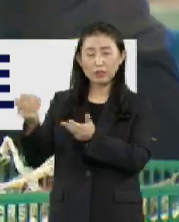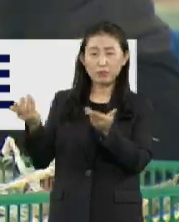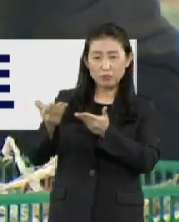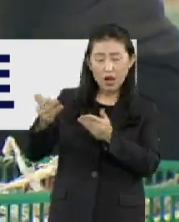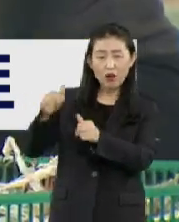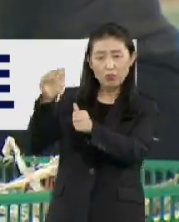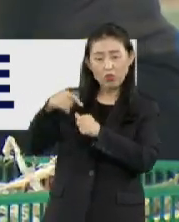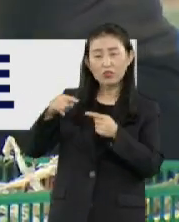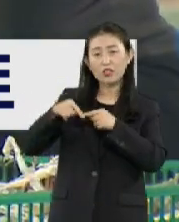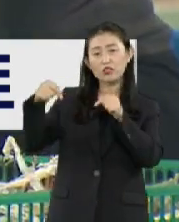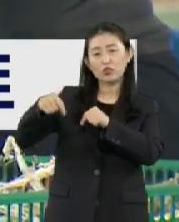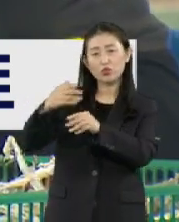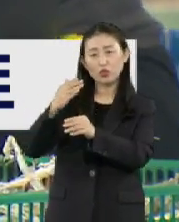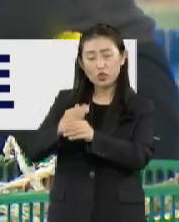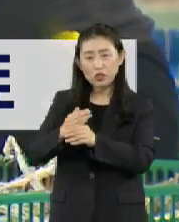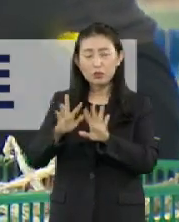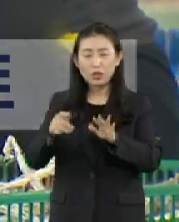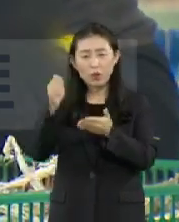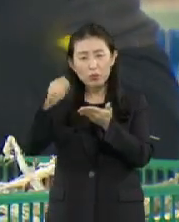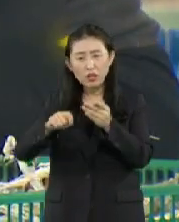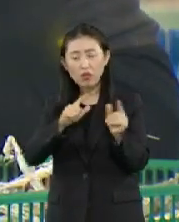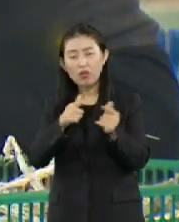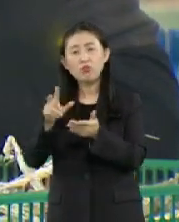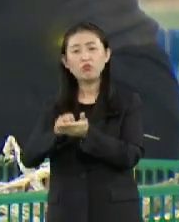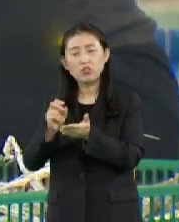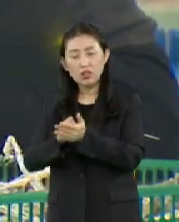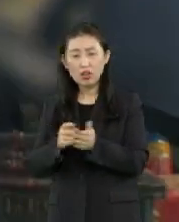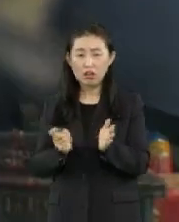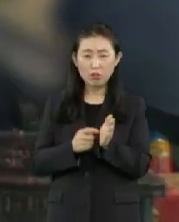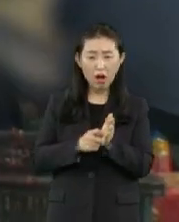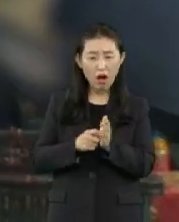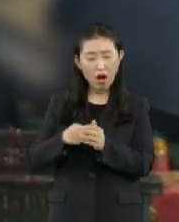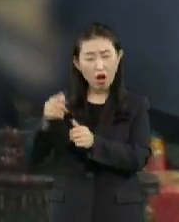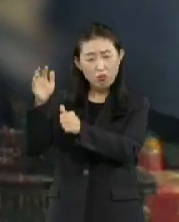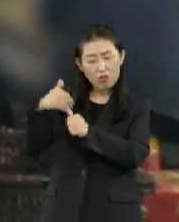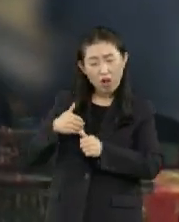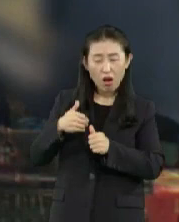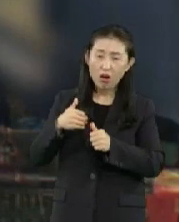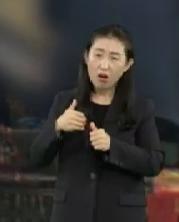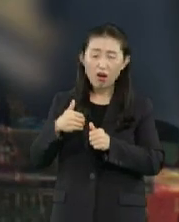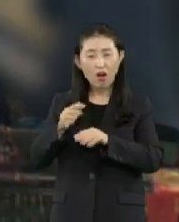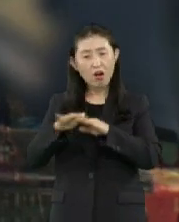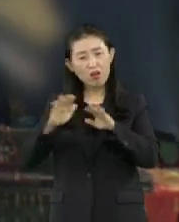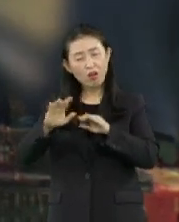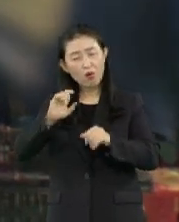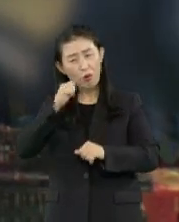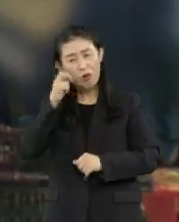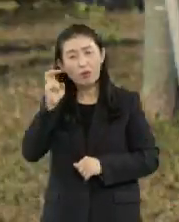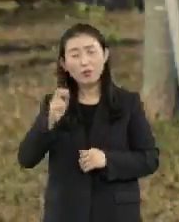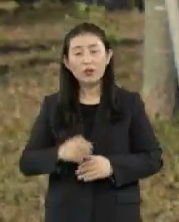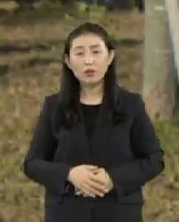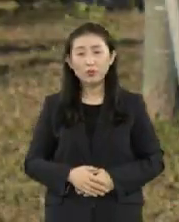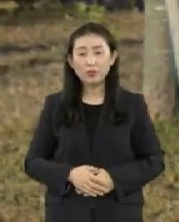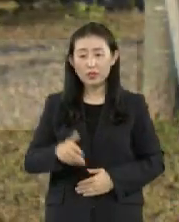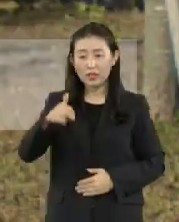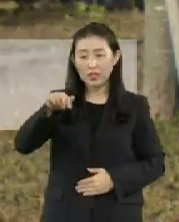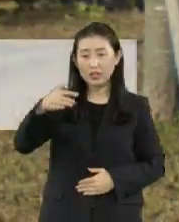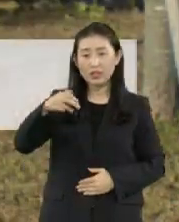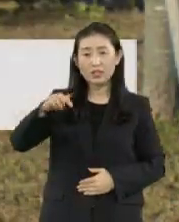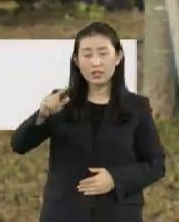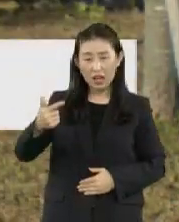논의 중인데 외교적으로 검토해야 할 게 많아 당장 급한 불을 끌 수 있을지 주목됩니다. 키르기스탄